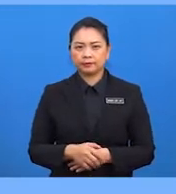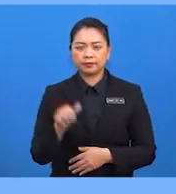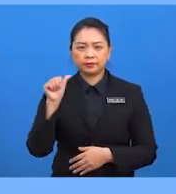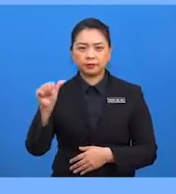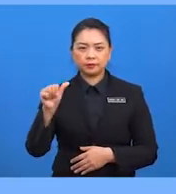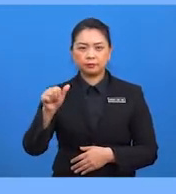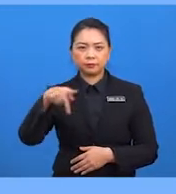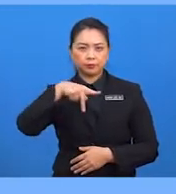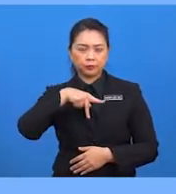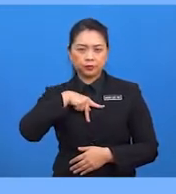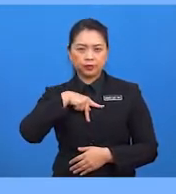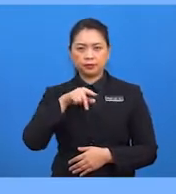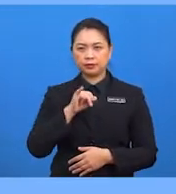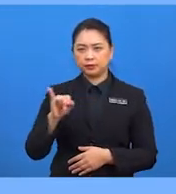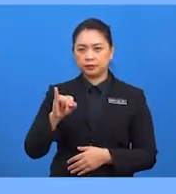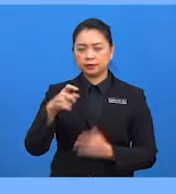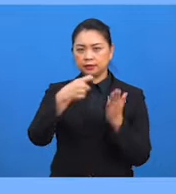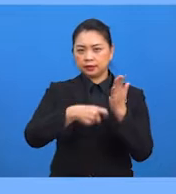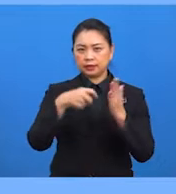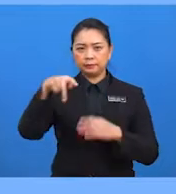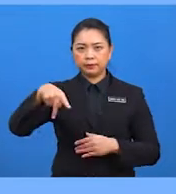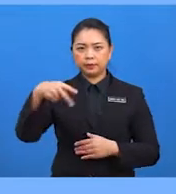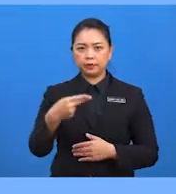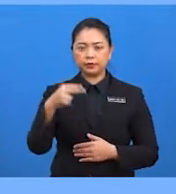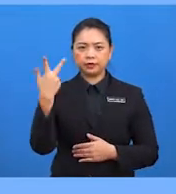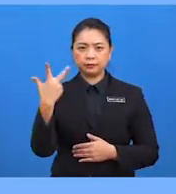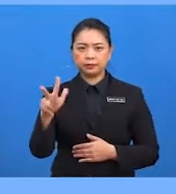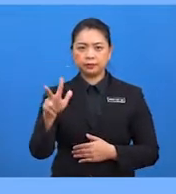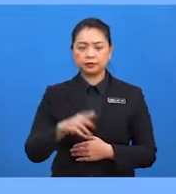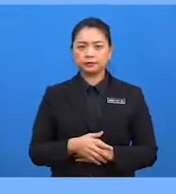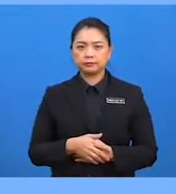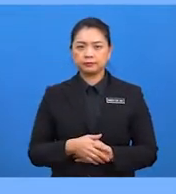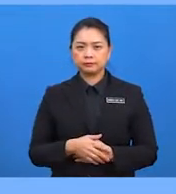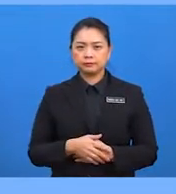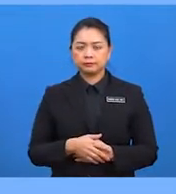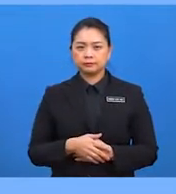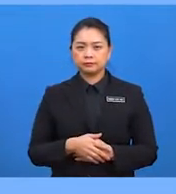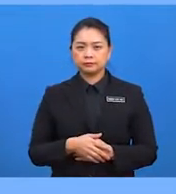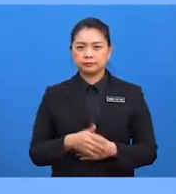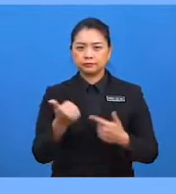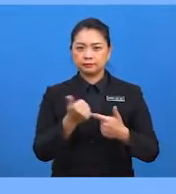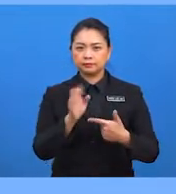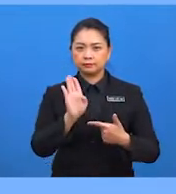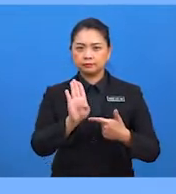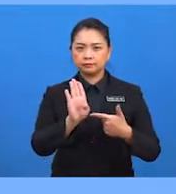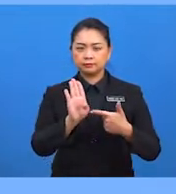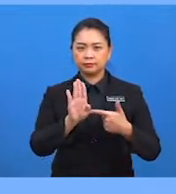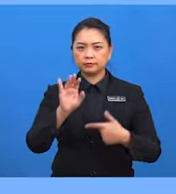A. Mempunyai nilai pH 13.